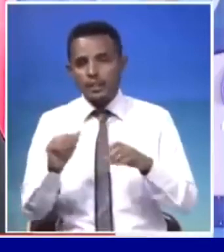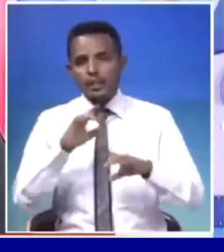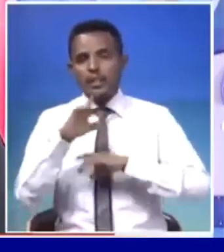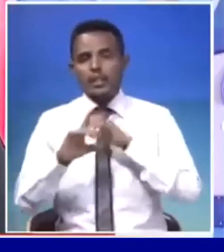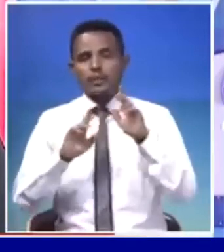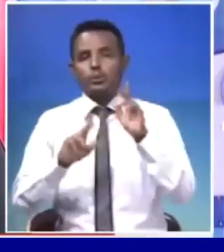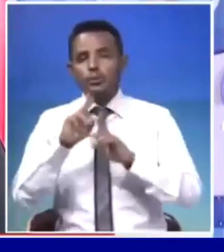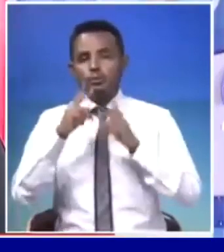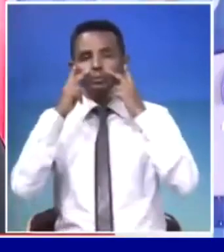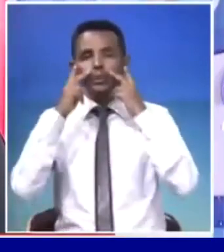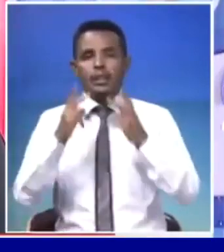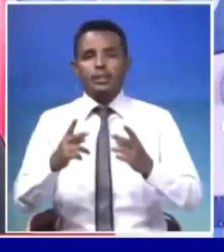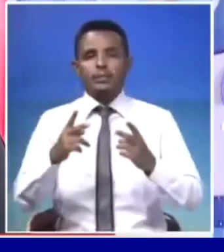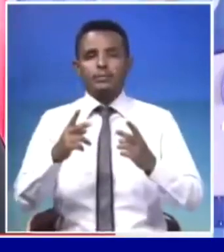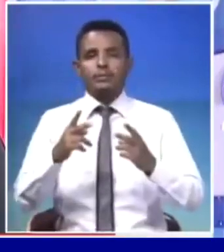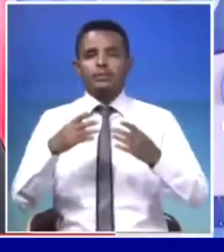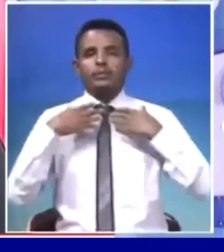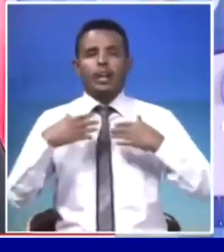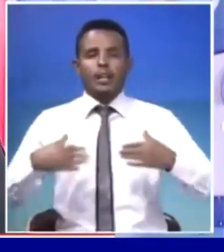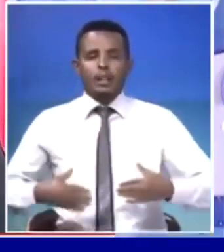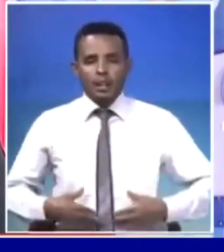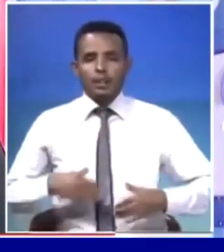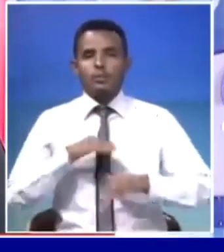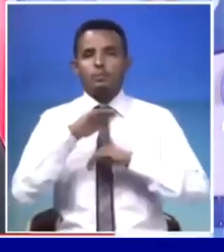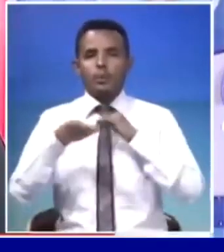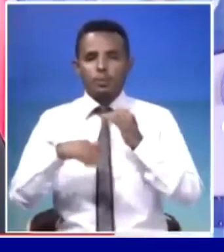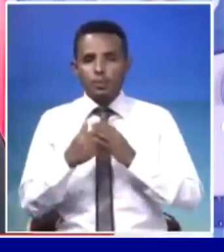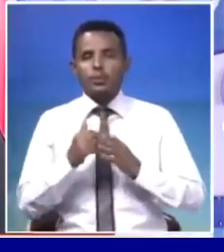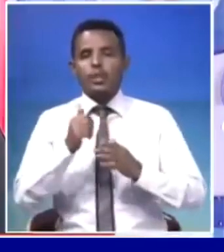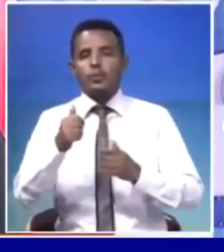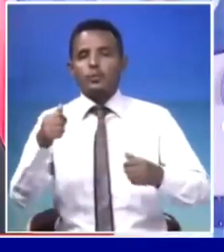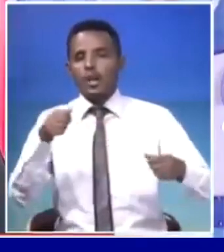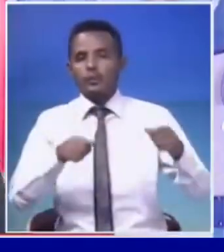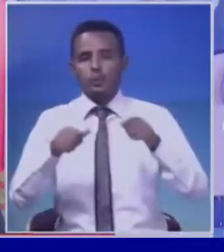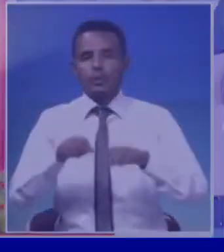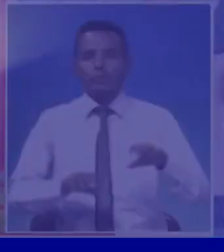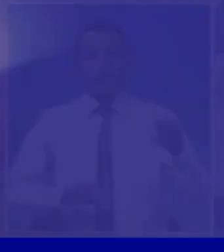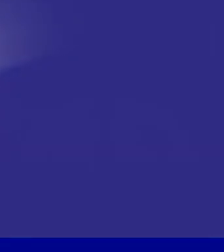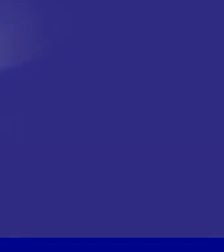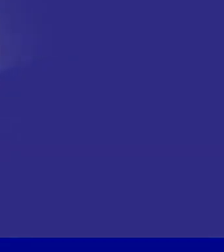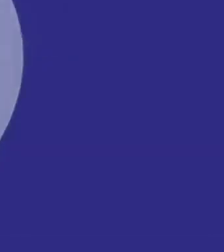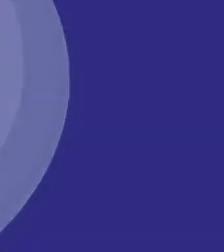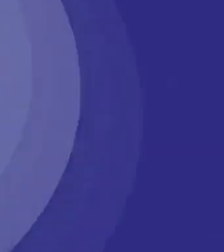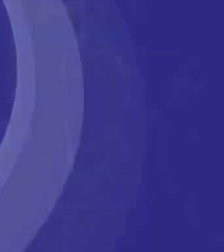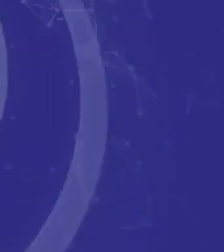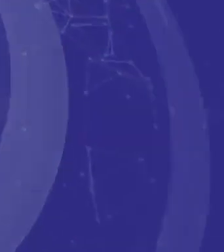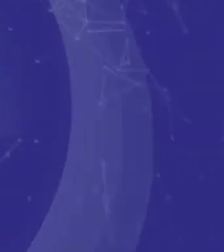ህዝብና የሚመለከተው አካል በሙሉ የራሱን አስተዋጽኦ ሊያበረክትም ይገባል።